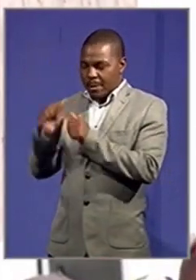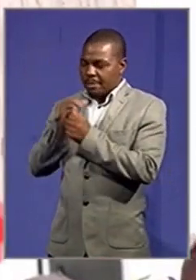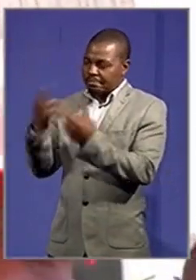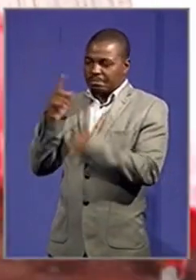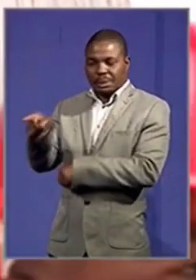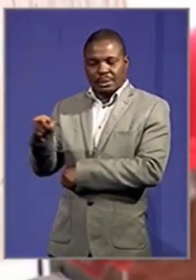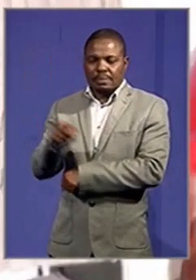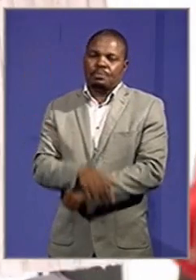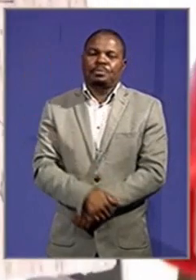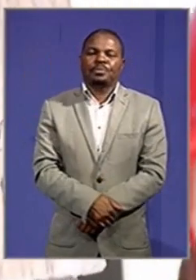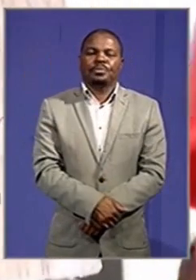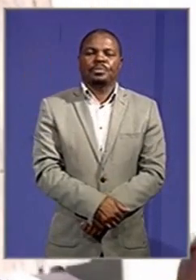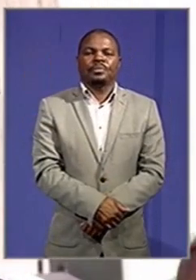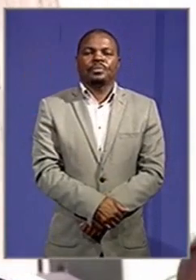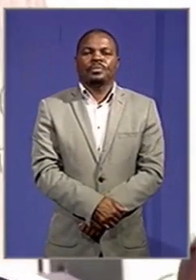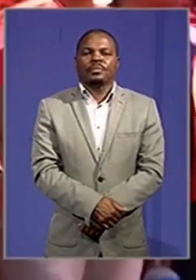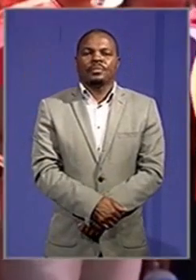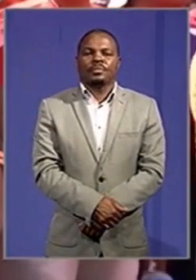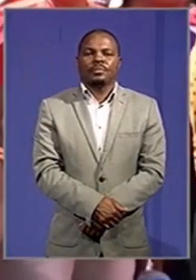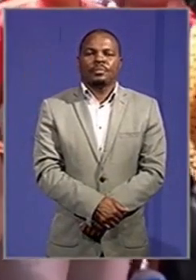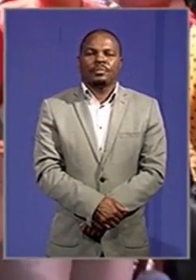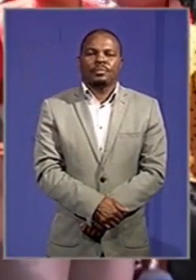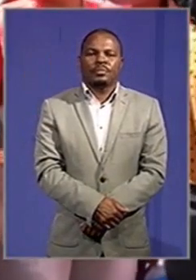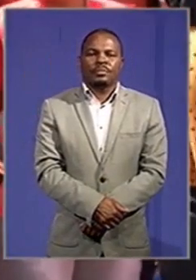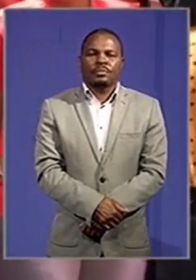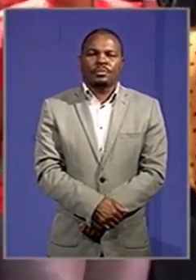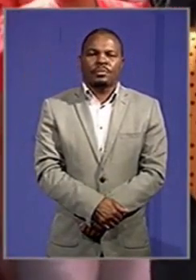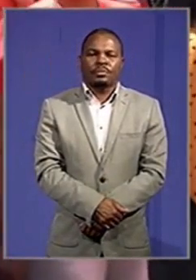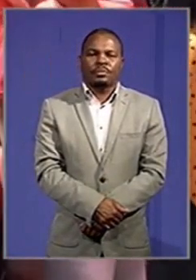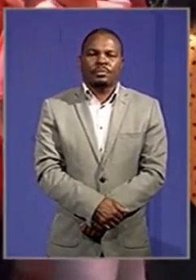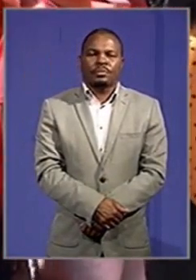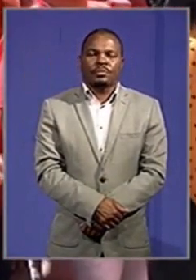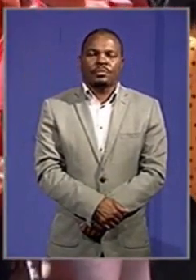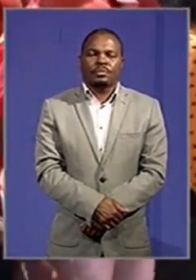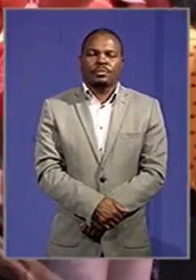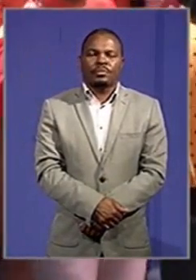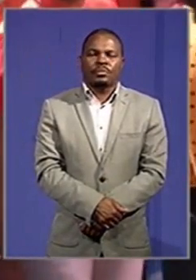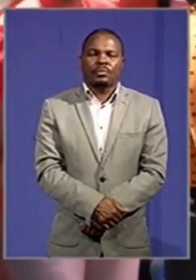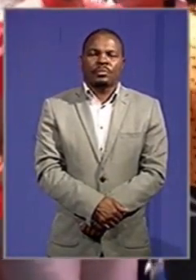arabetse. Konelo le kgafola. SABC News, Hlohlolwane Clocolan.